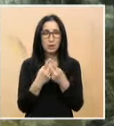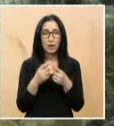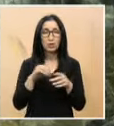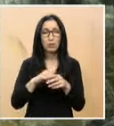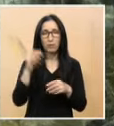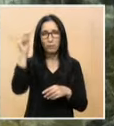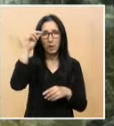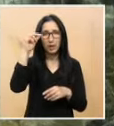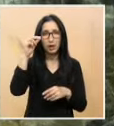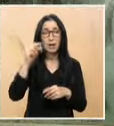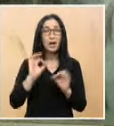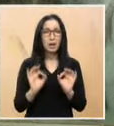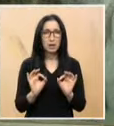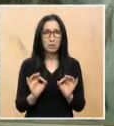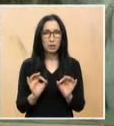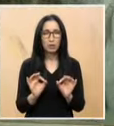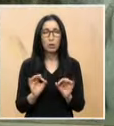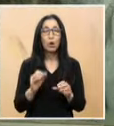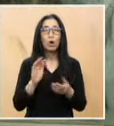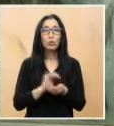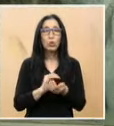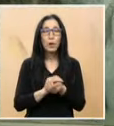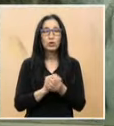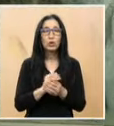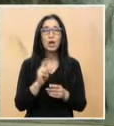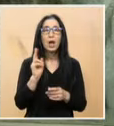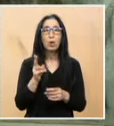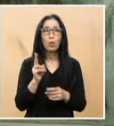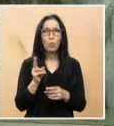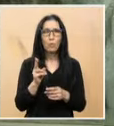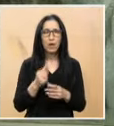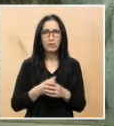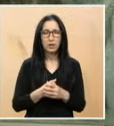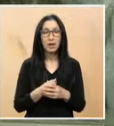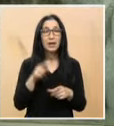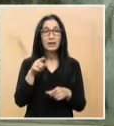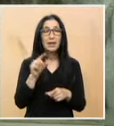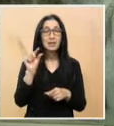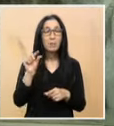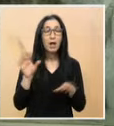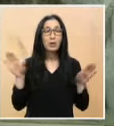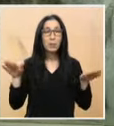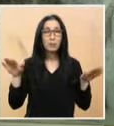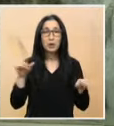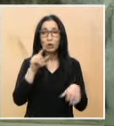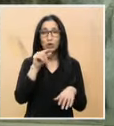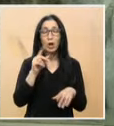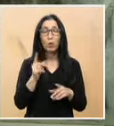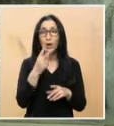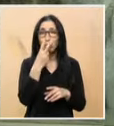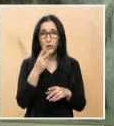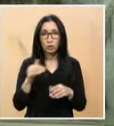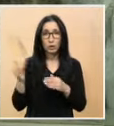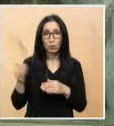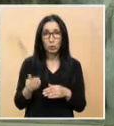в България. А именно домашната кукумявка. Тази малка птичка, която виждате до